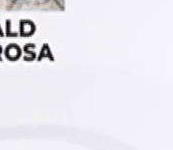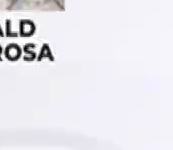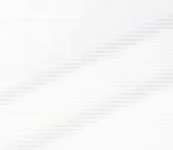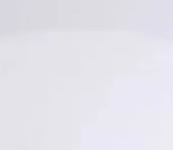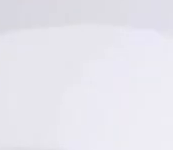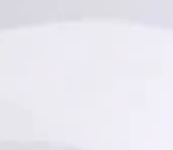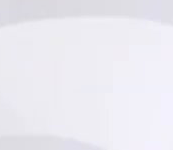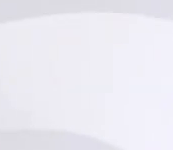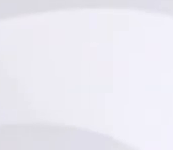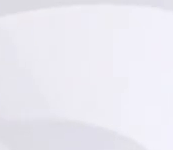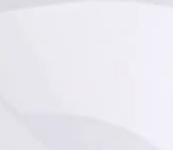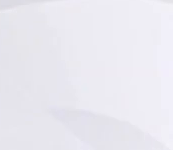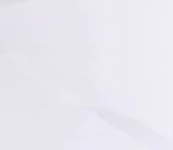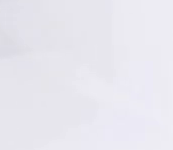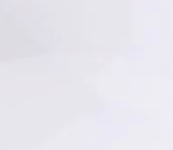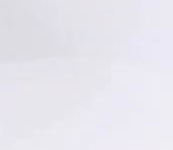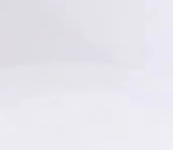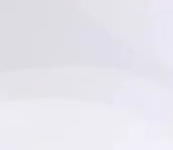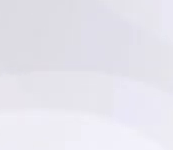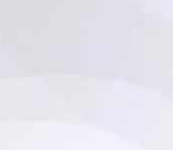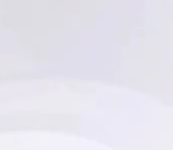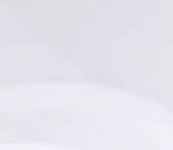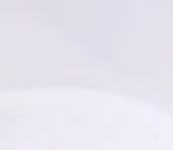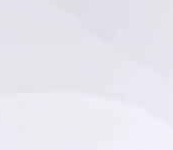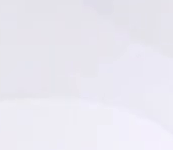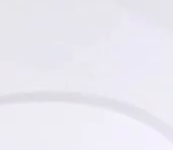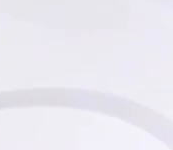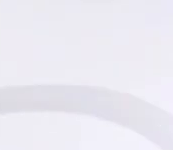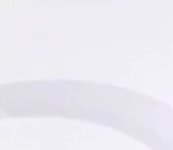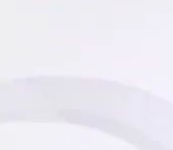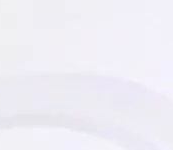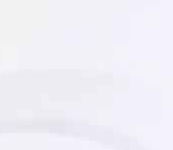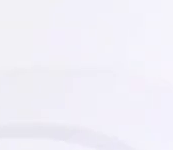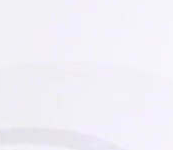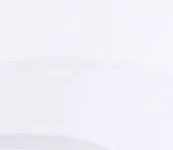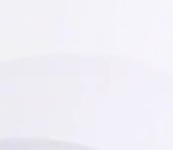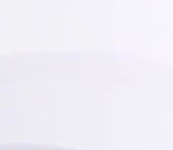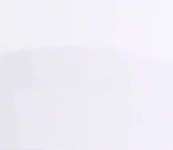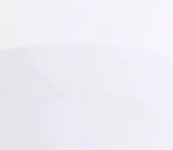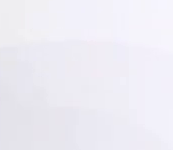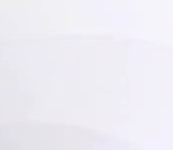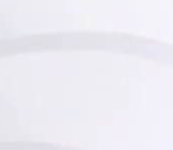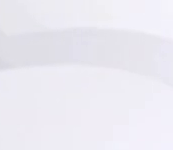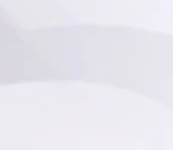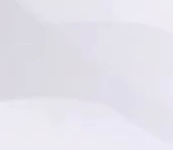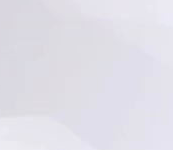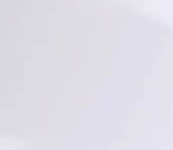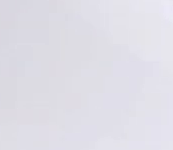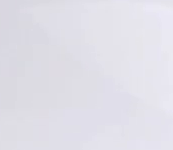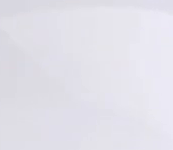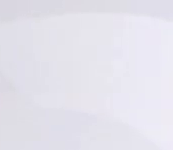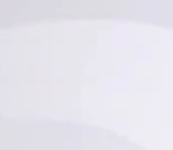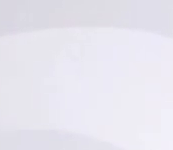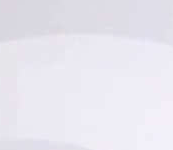Padilla. Absent naman sina Senators Aimee Marcos, Cheese Escudero at Coco Pimentel. Nag-abstain si Senator Nancy Binay, habang